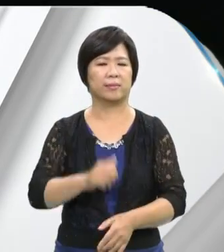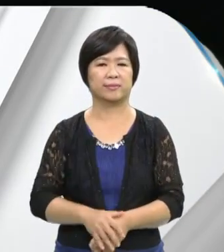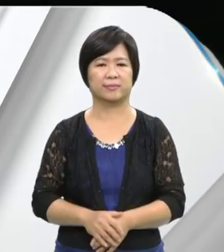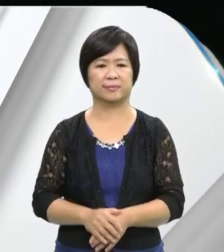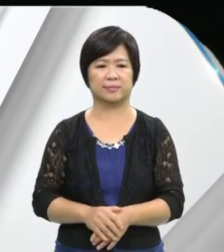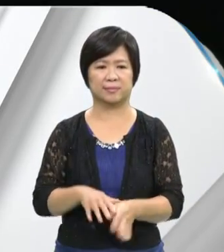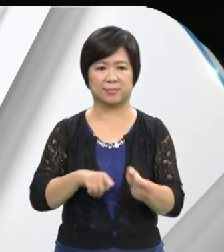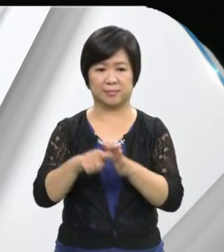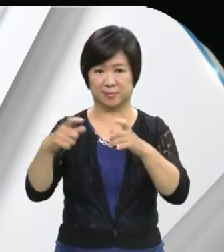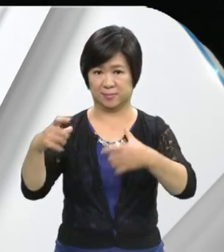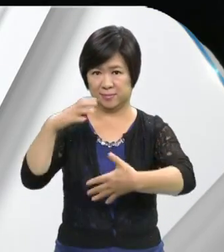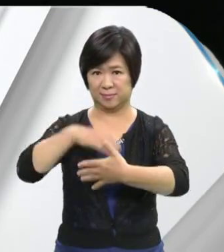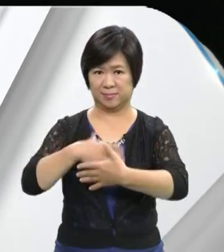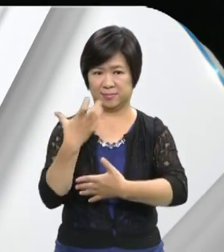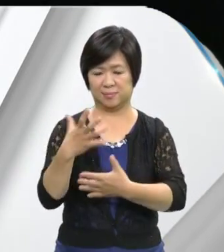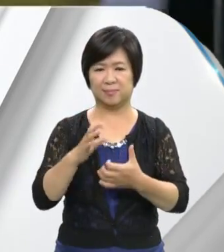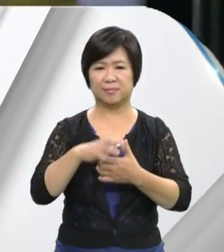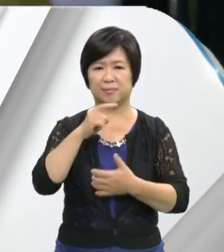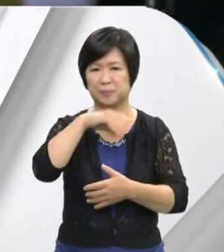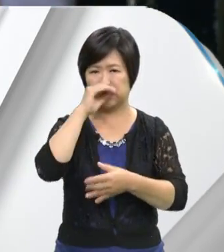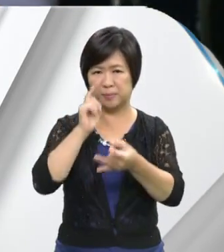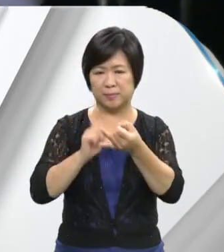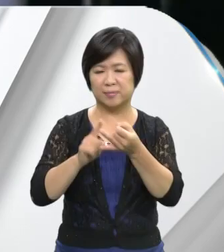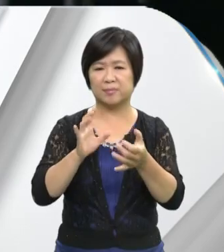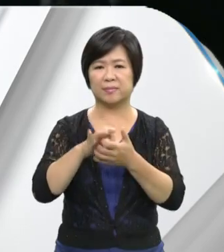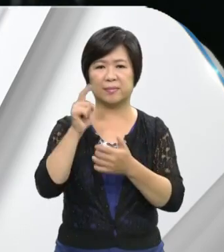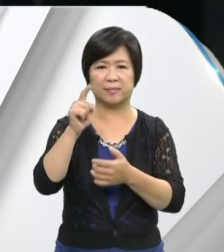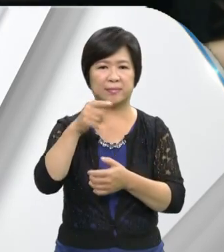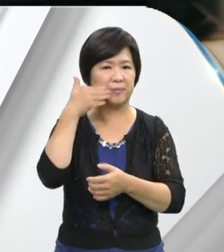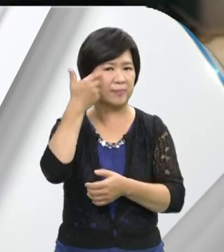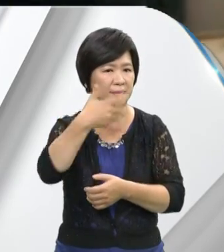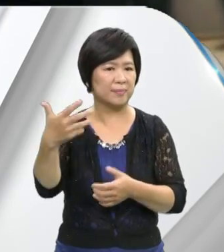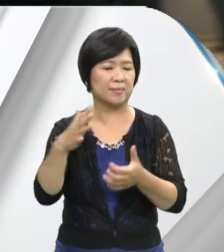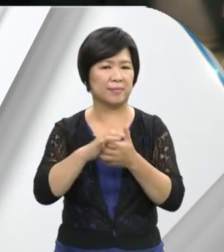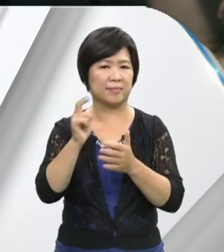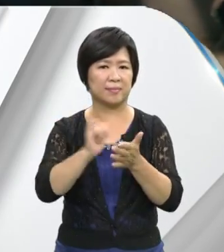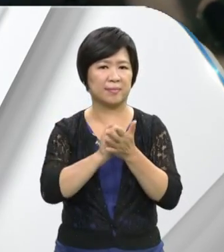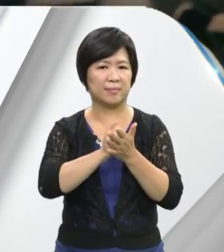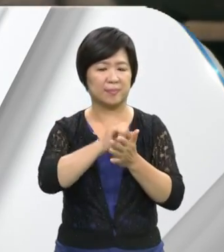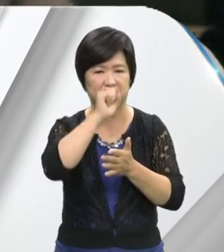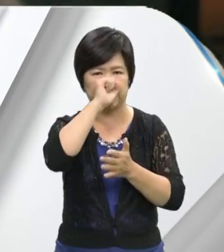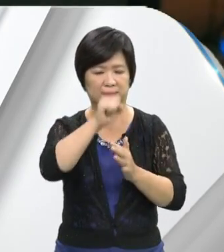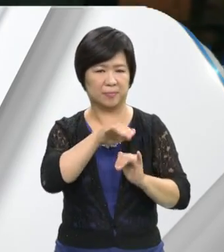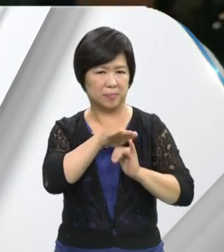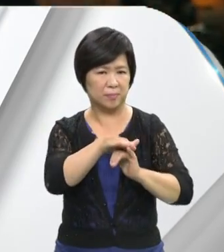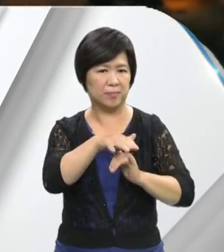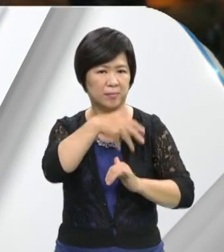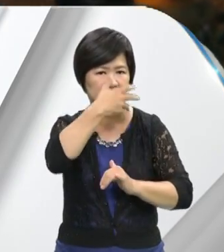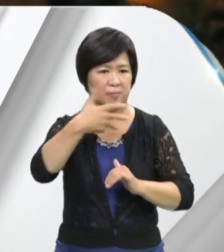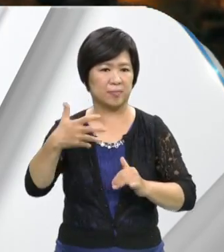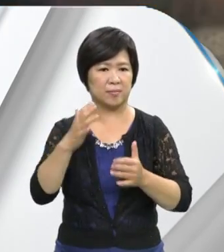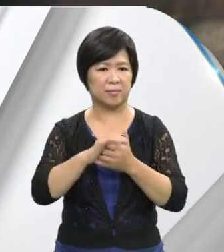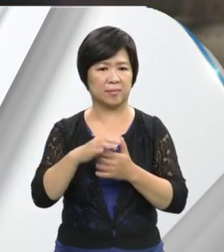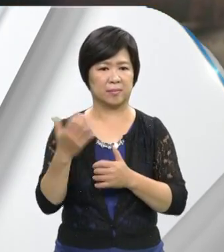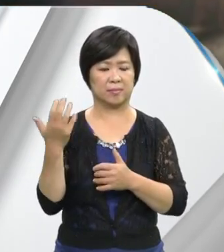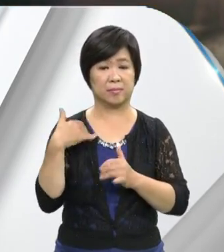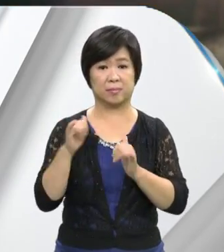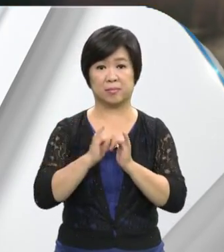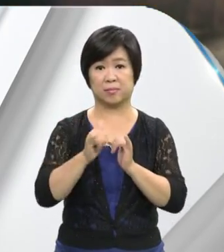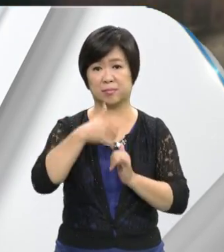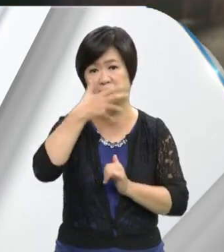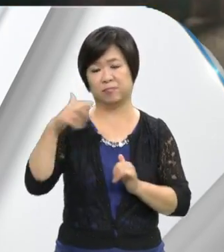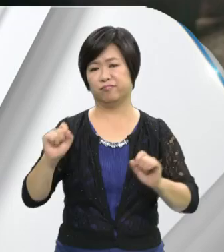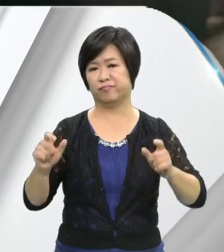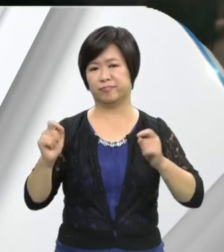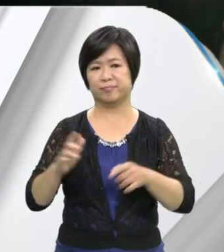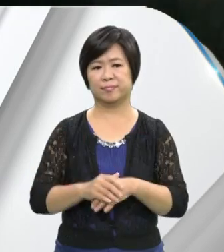世当中，大量来用爵士、浪跳、那欧良、松中、乐曲的曲风，米莎每跳出跳摆民谣创作的风格，开